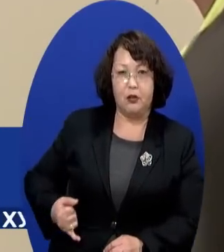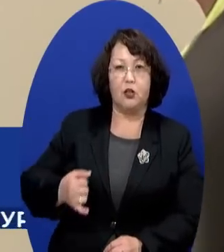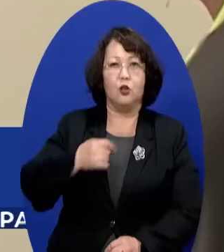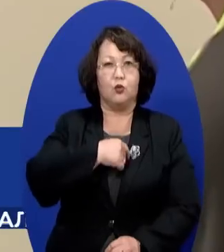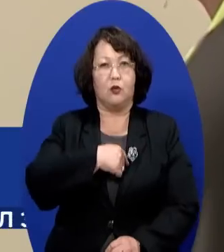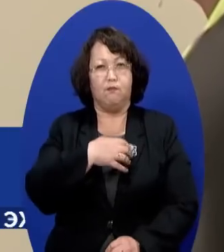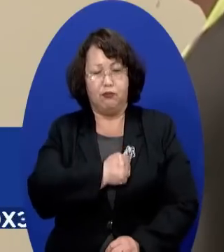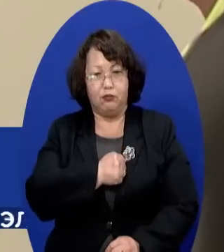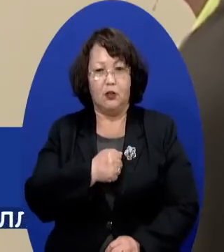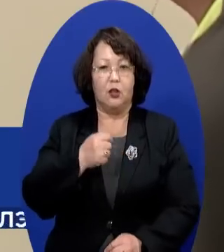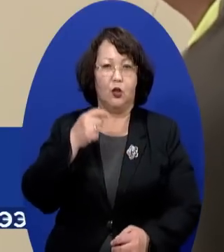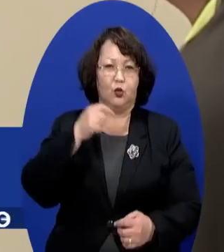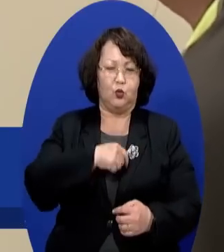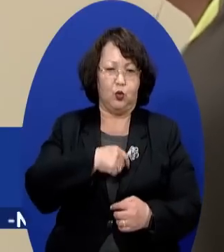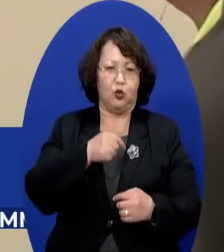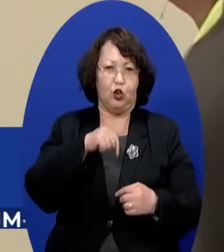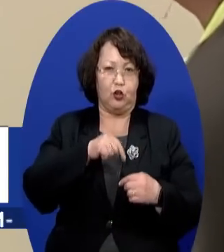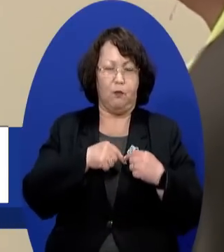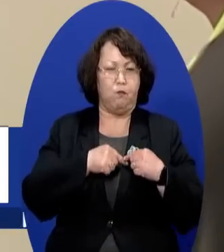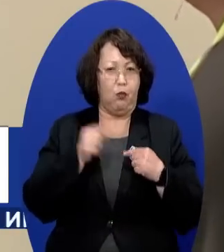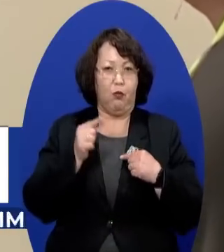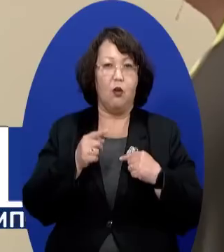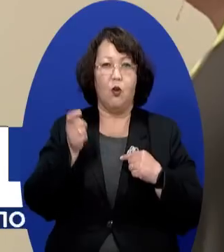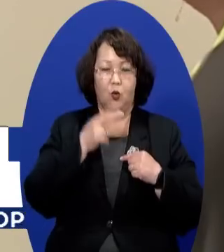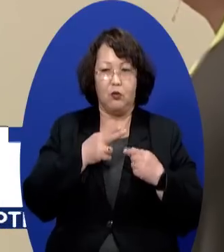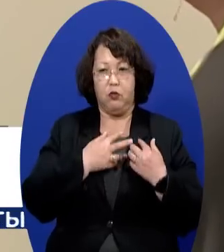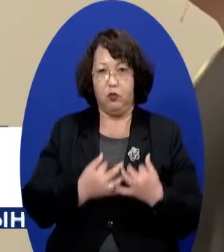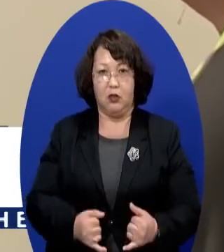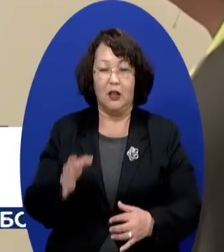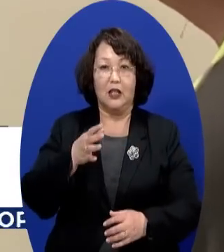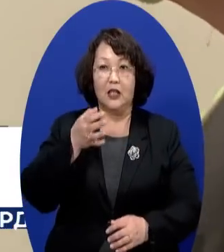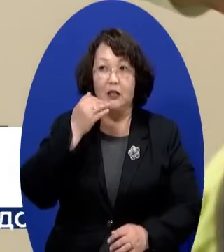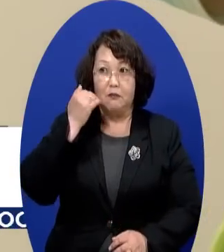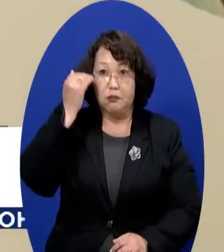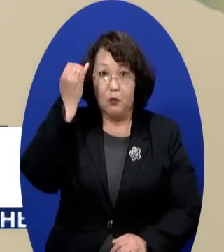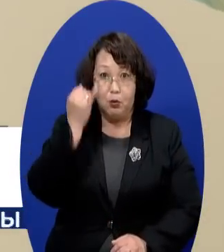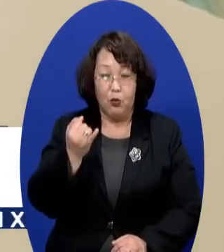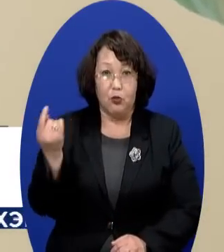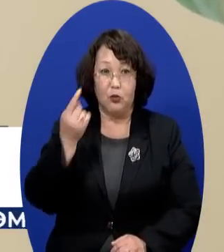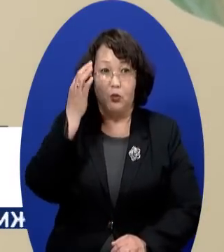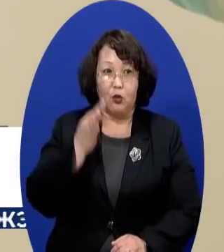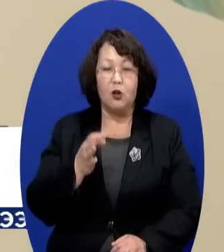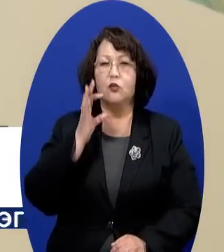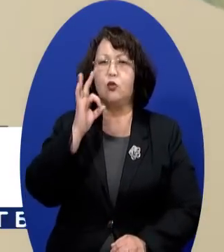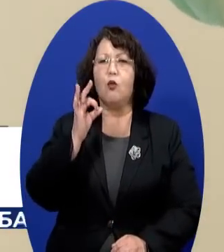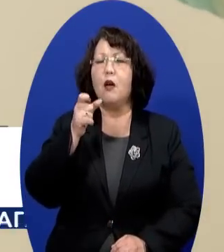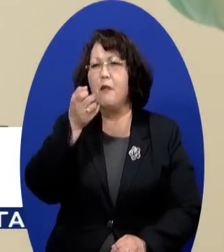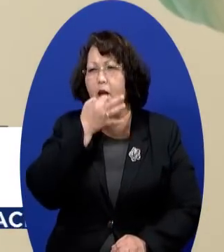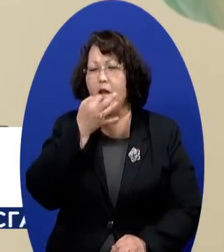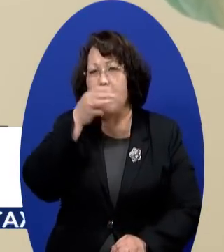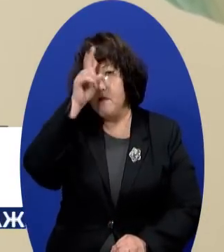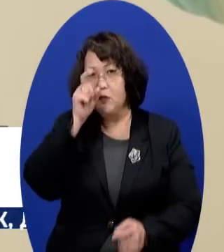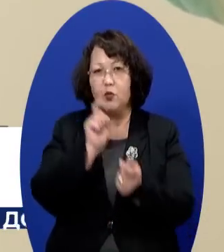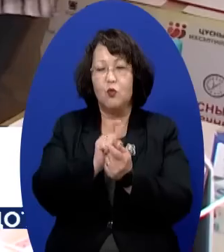зүрхний дутагдалд орно. Ийм олон хүндрэлүүд явагдаад байгаа учраас даралт анх онцлогдсон бол эмчийн эмнэлд ороод зөв юм уугаад яваад ах юм бол өөрчлөн зөвөр